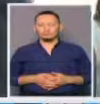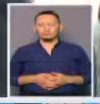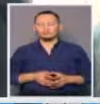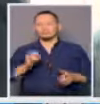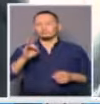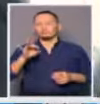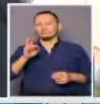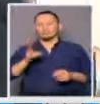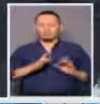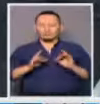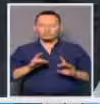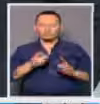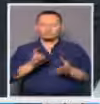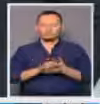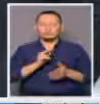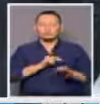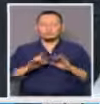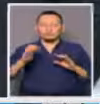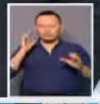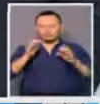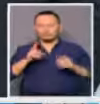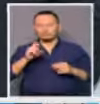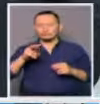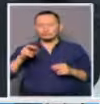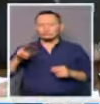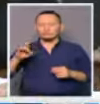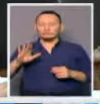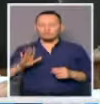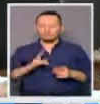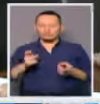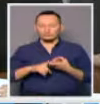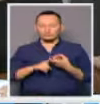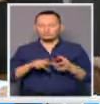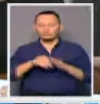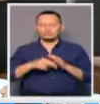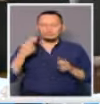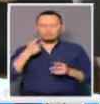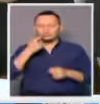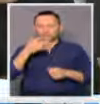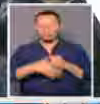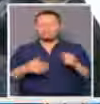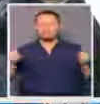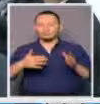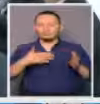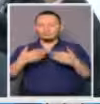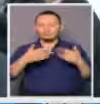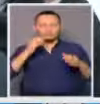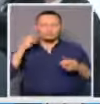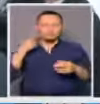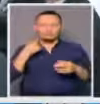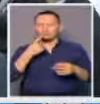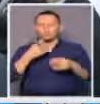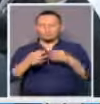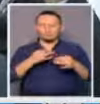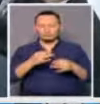Ермек Кушербаев также ознакомился с работой университета имени Халила Досмухамедова. В центре английского языка прошла его беседа со студентами на